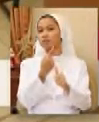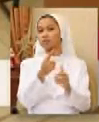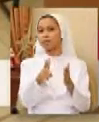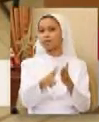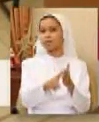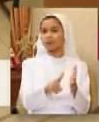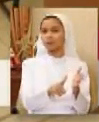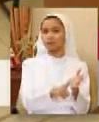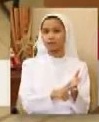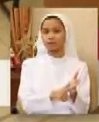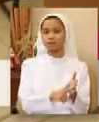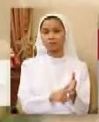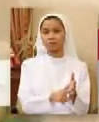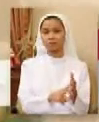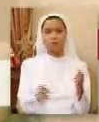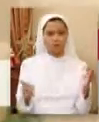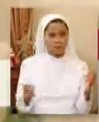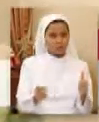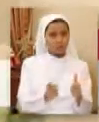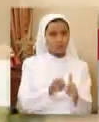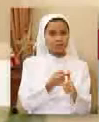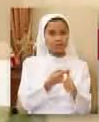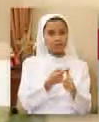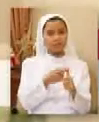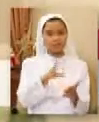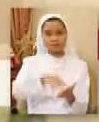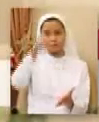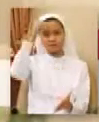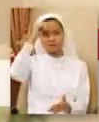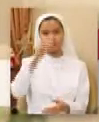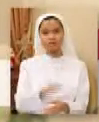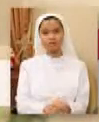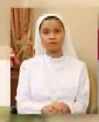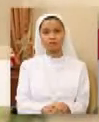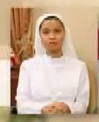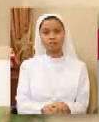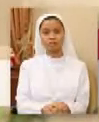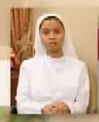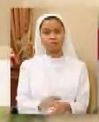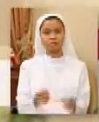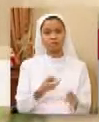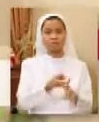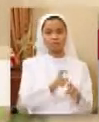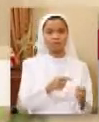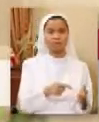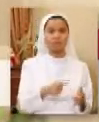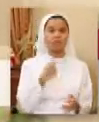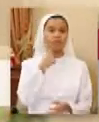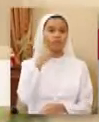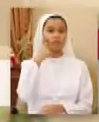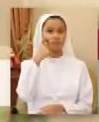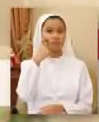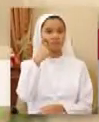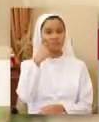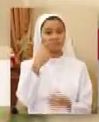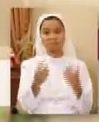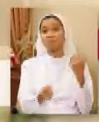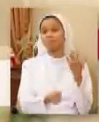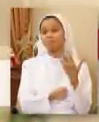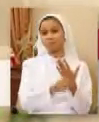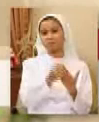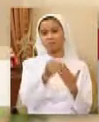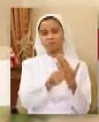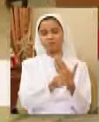yes. Na... Ikaw, personally, anong nalala mo? Ikaw, personal sister. Ang gusto ko lang sa kanila is simplicity and then